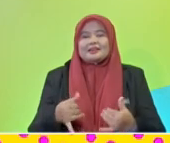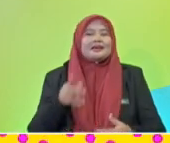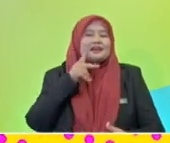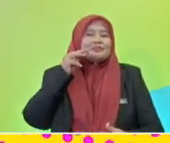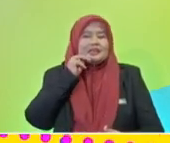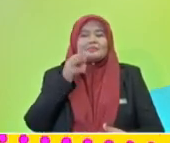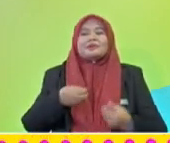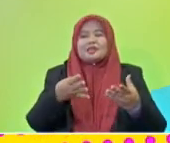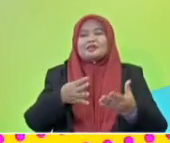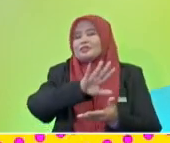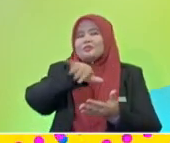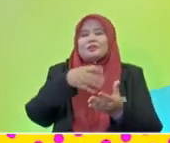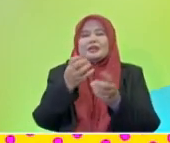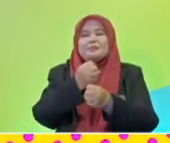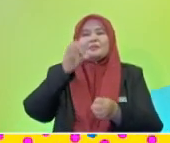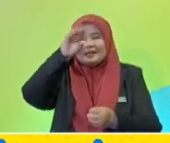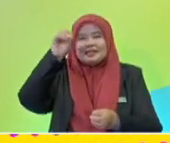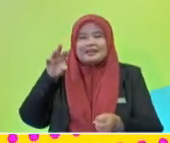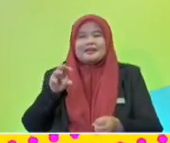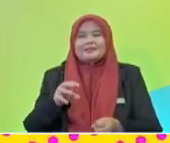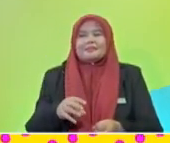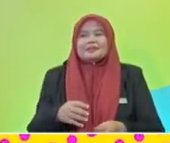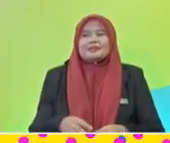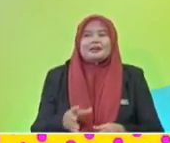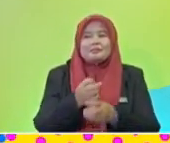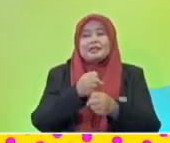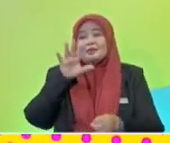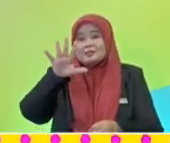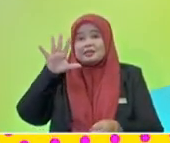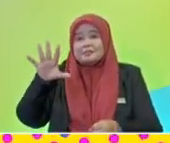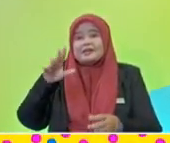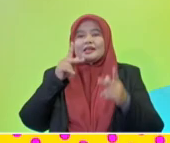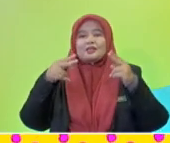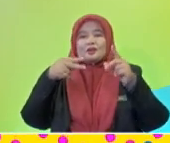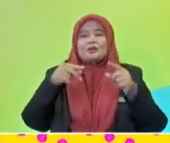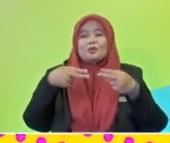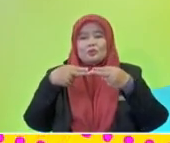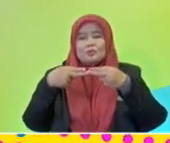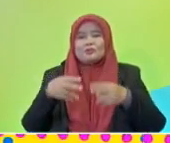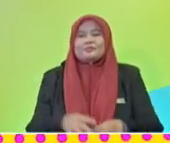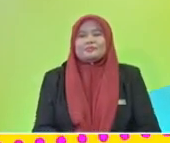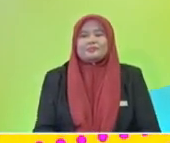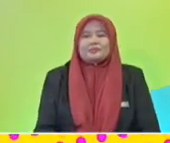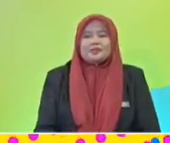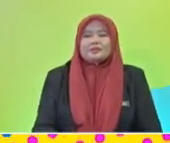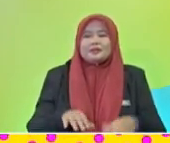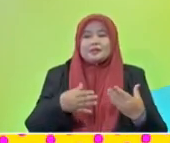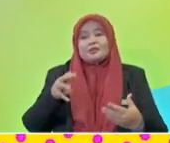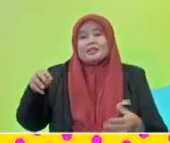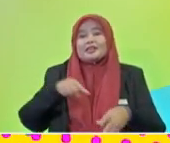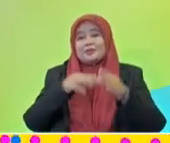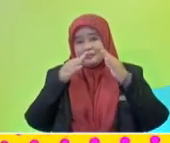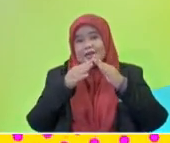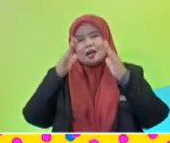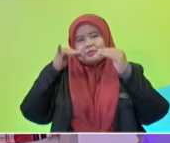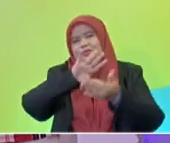keempat-empat murid kita yang dalam talian Sebab mereka telah mendapat kelima-lima kata hubung t Bagaimana pula murid-murid di rumah